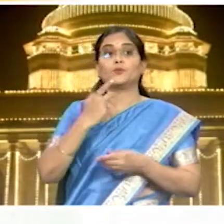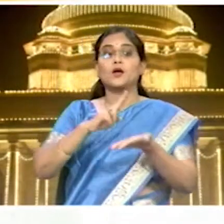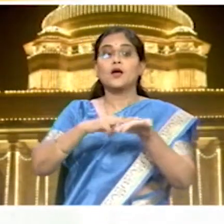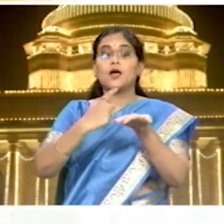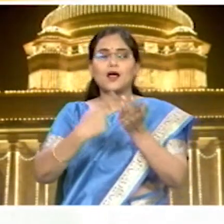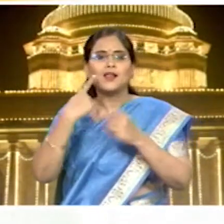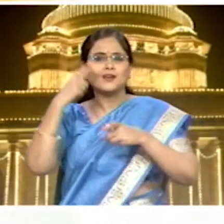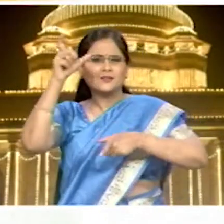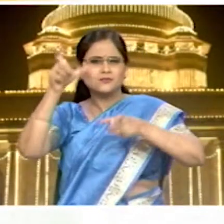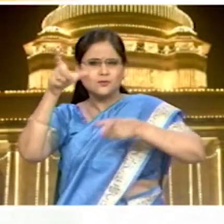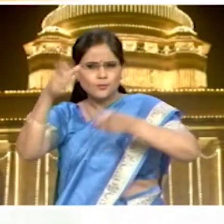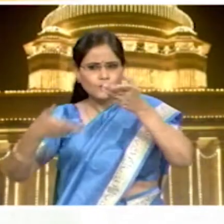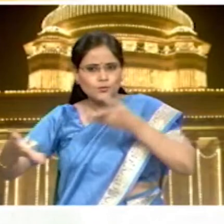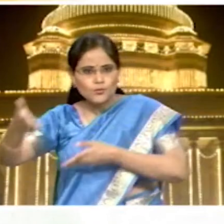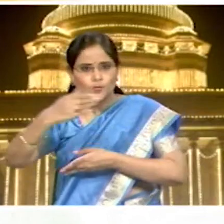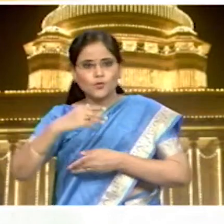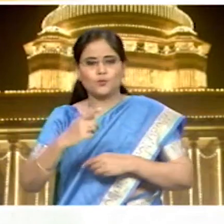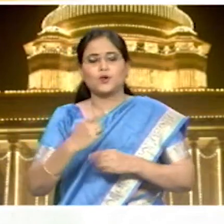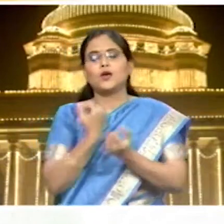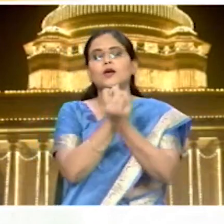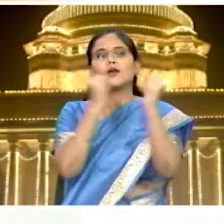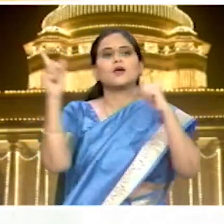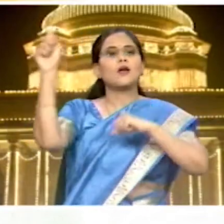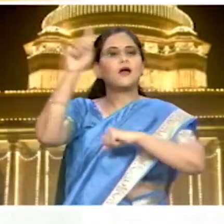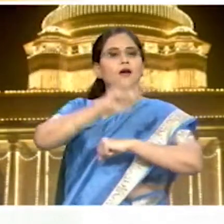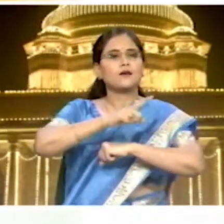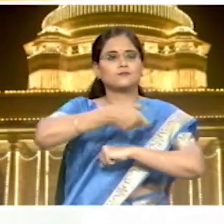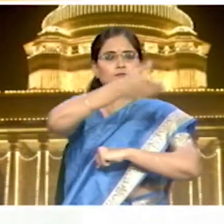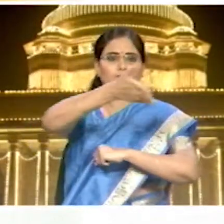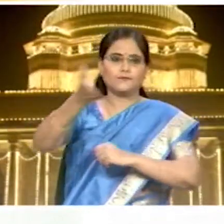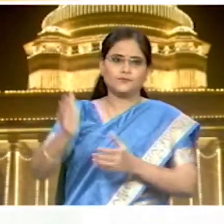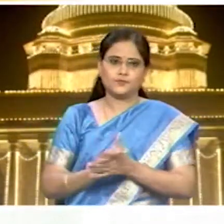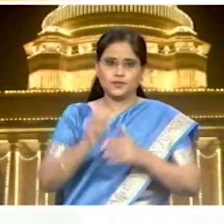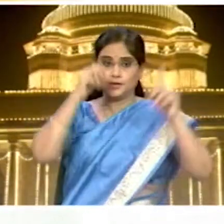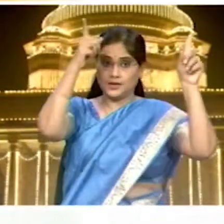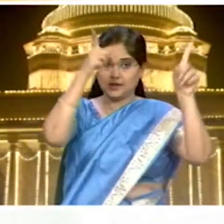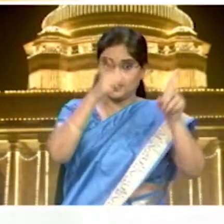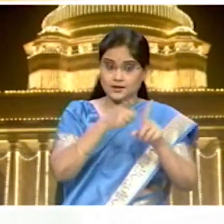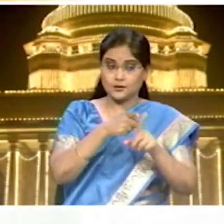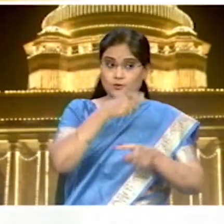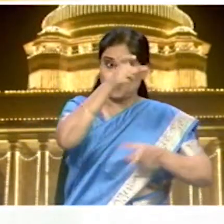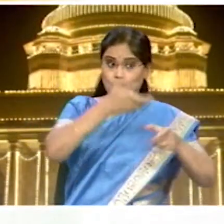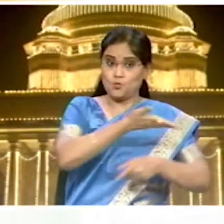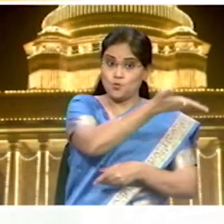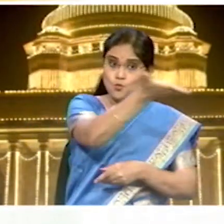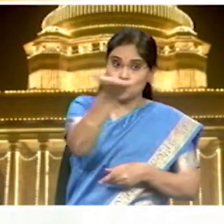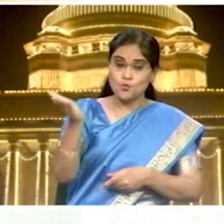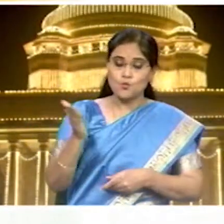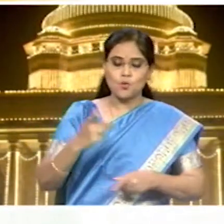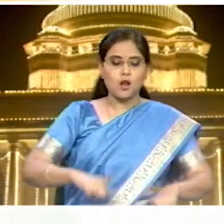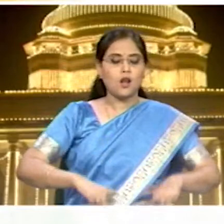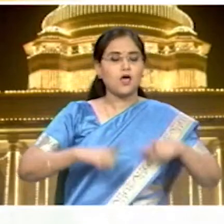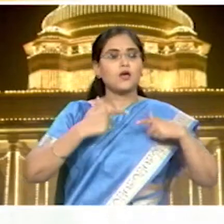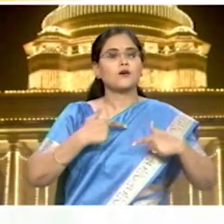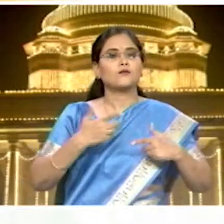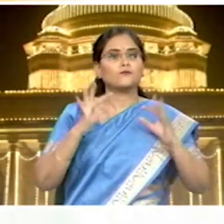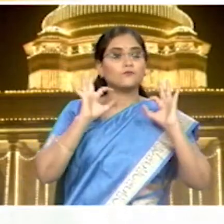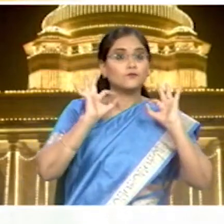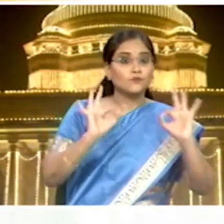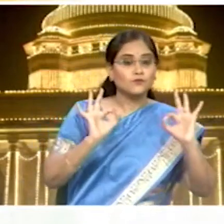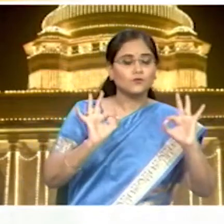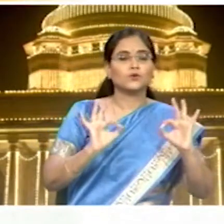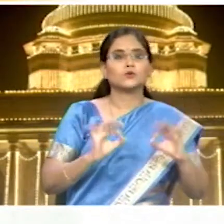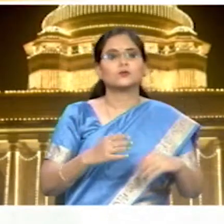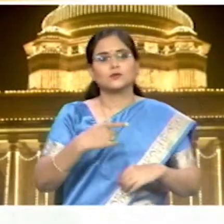स्वाधीनता दिवस की बधाई देती हूँ। मैं सभी देशवासियों के सुखद और मंगलमय जीवन के लिए शुभकामनाएं व्यक्त करती